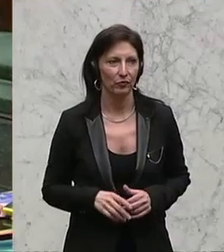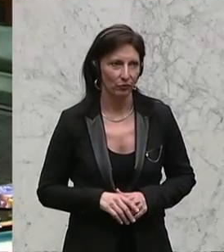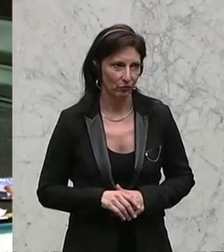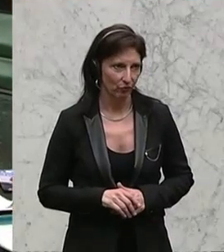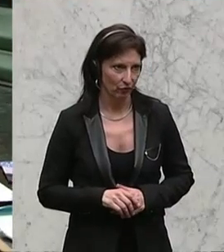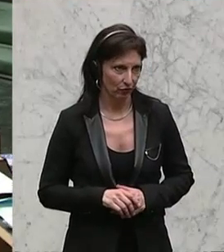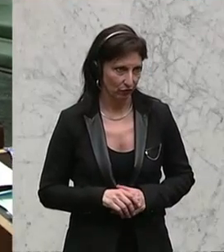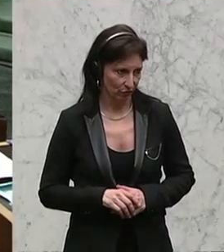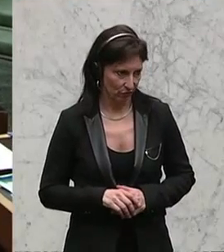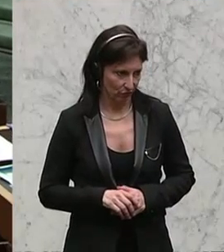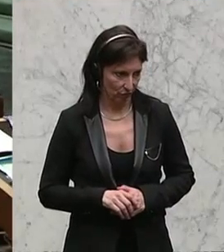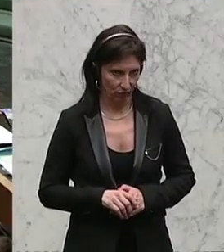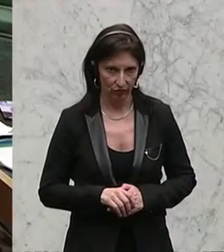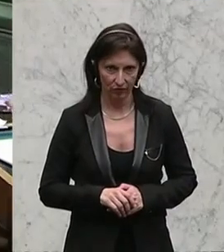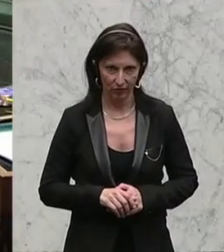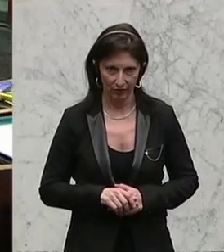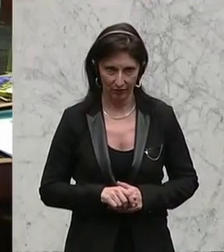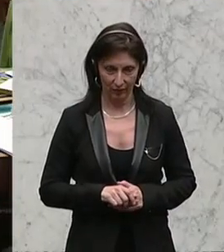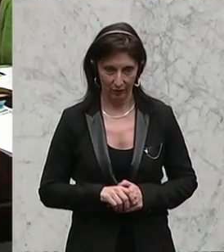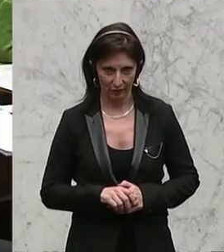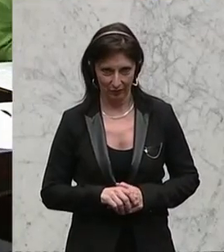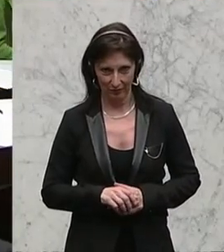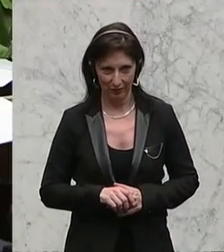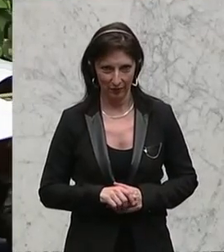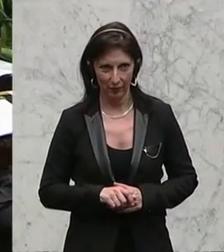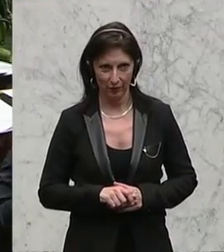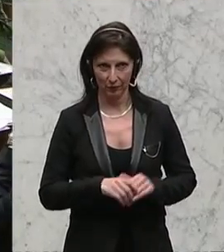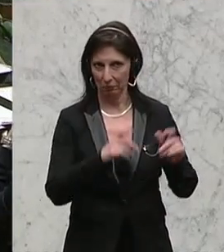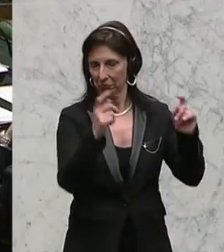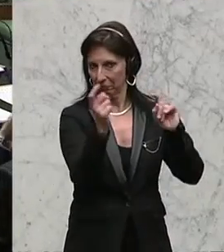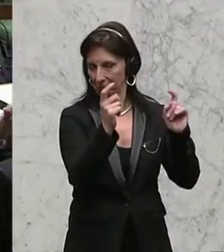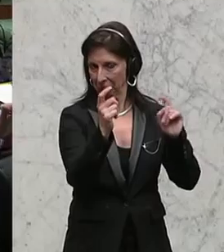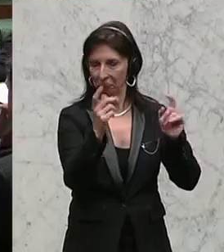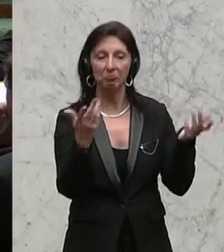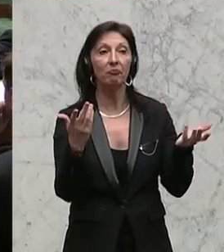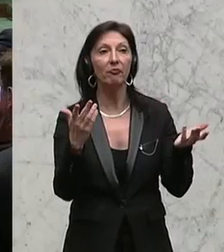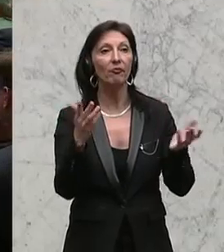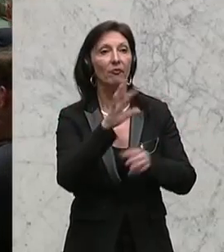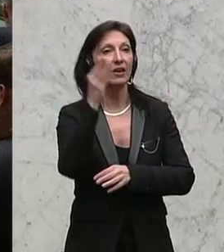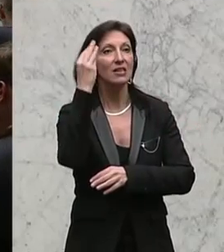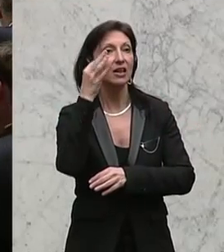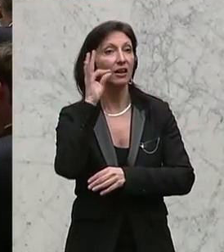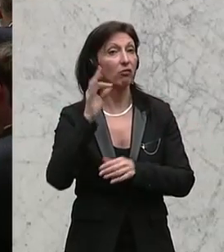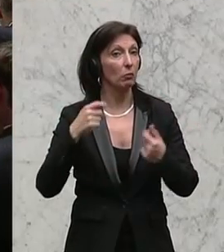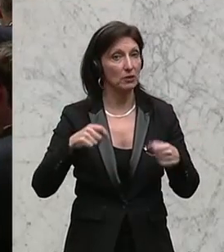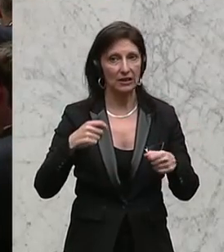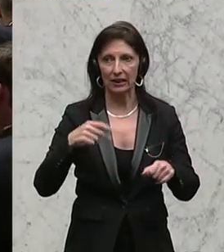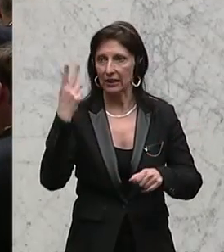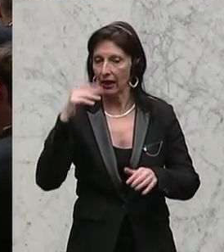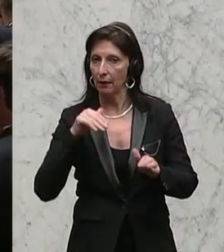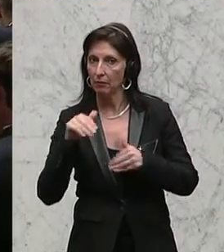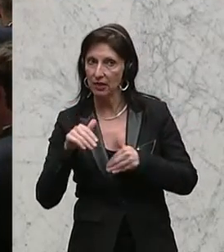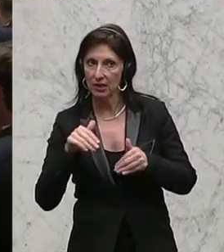als nächste Rednerin an Bord Waltraud Dietrich vom Team Stronach. Geschätzte Frau Präsident, geschätzter Herr